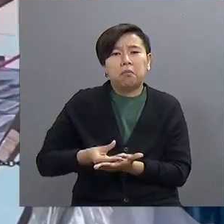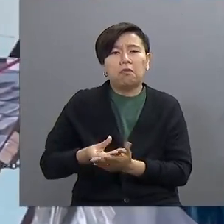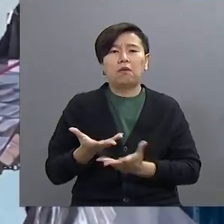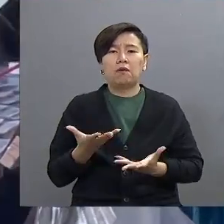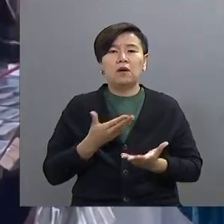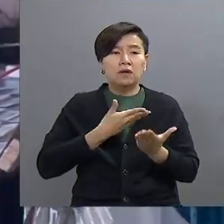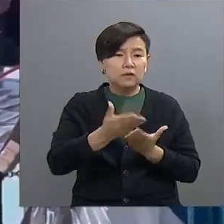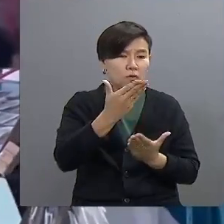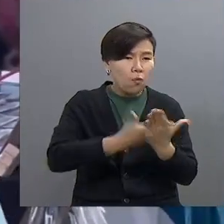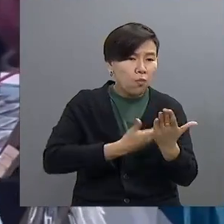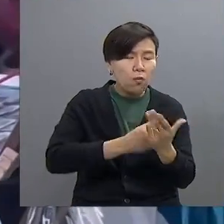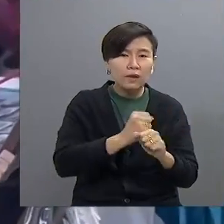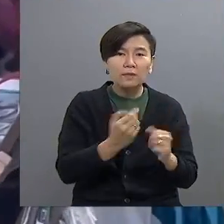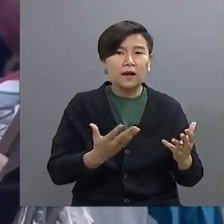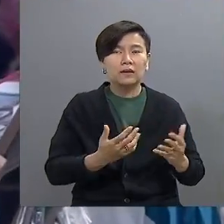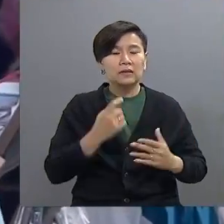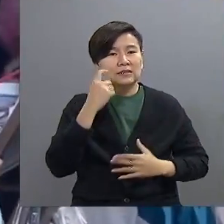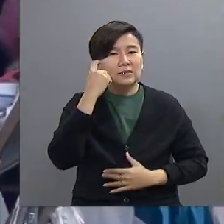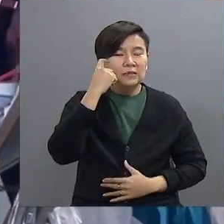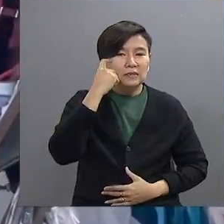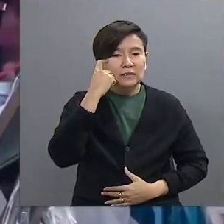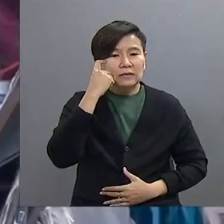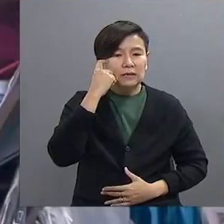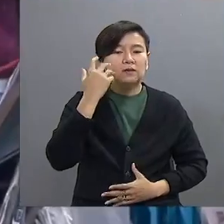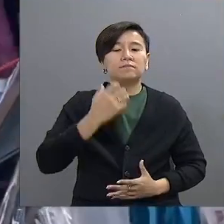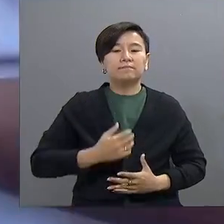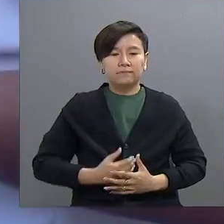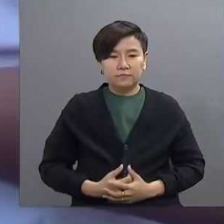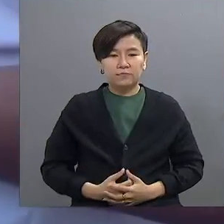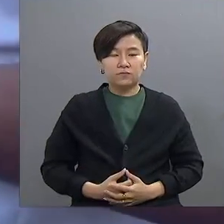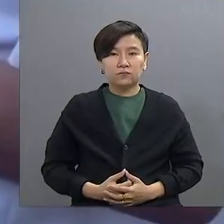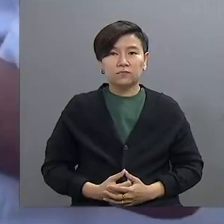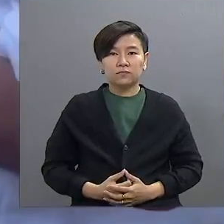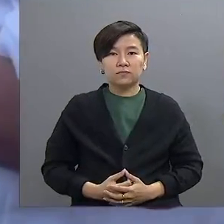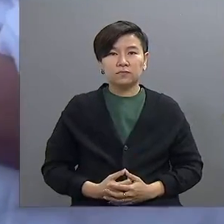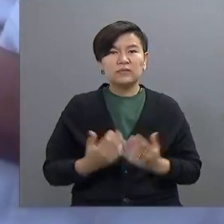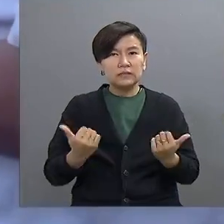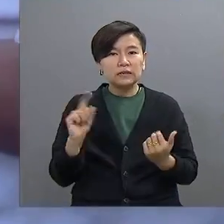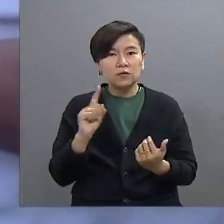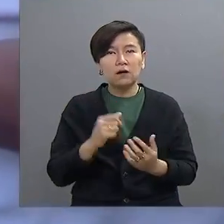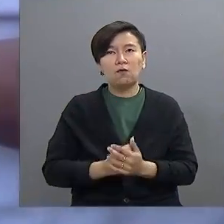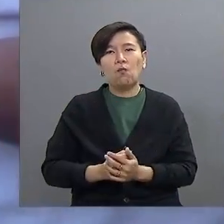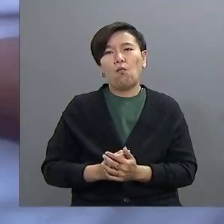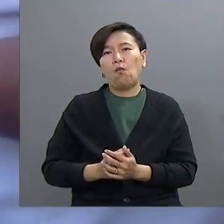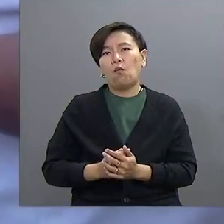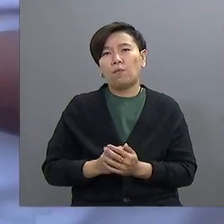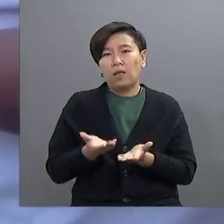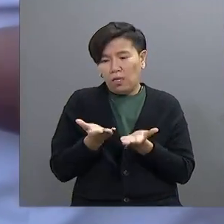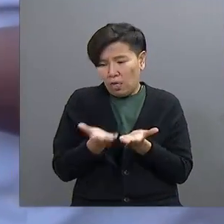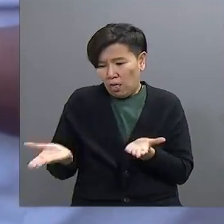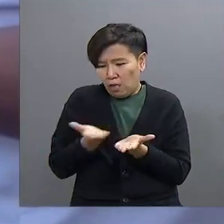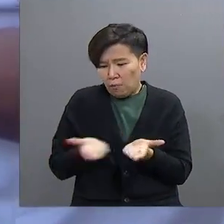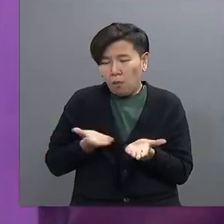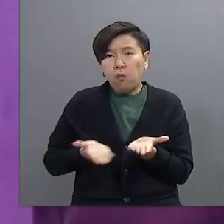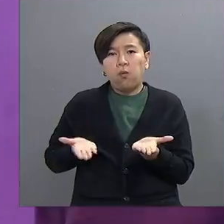างทีก็แบบคิดแล้วคิดอีกเหมือนกันนะคะโอ้ตอนนี้ก็เลยทำให้สลากเนี่ยเหลือเยอะแยะไปหมดเลยแล้ววันนี้ก็หวยจะออ